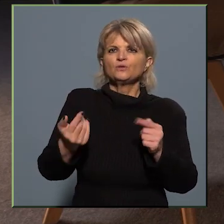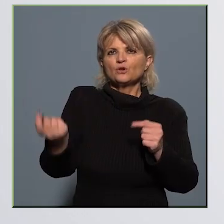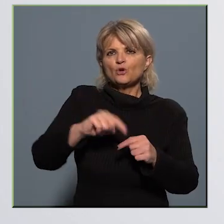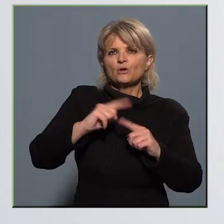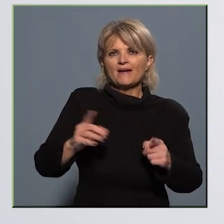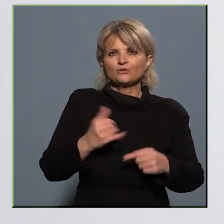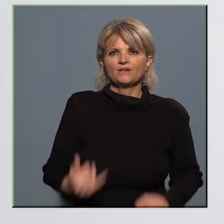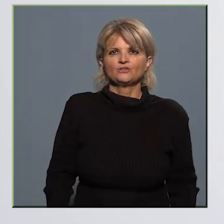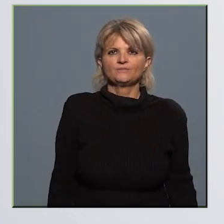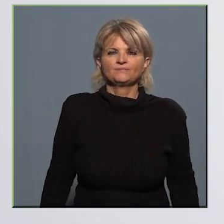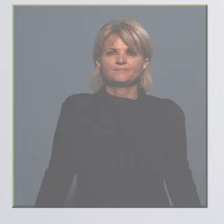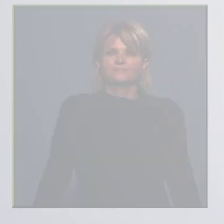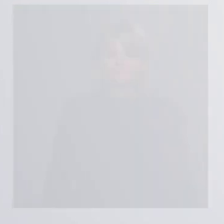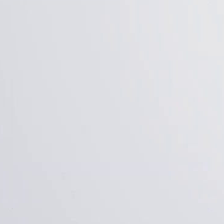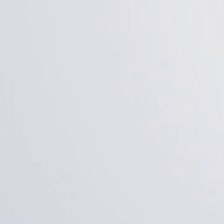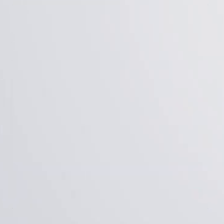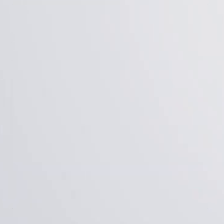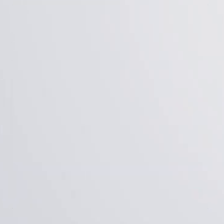szépen.